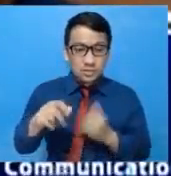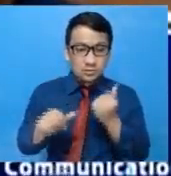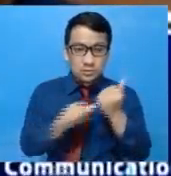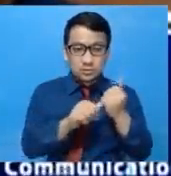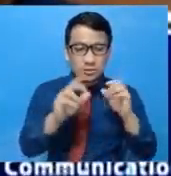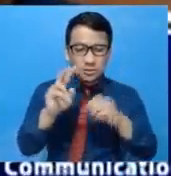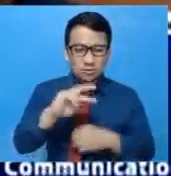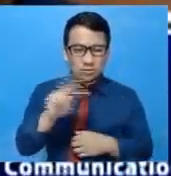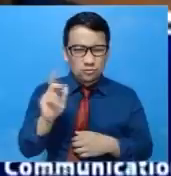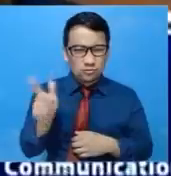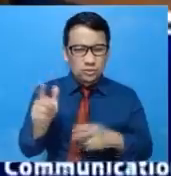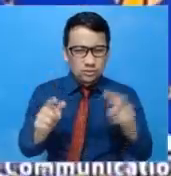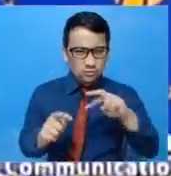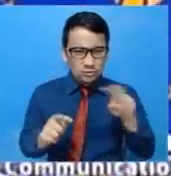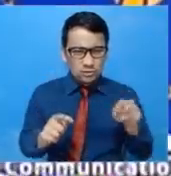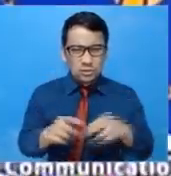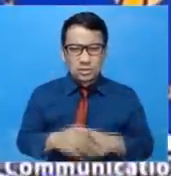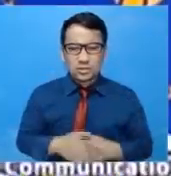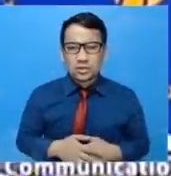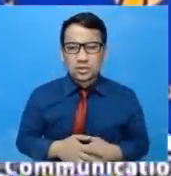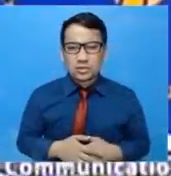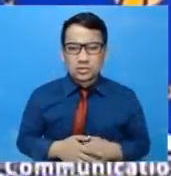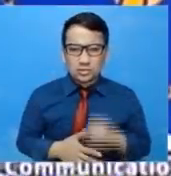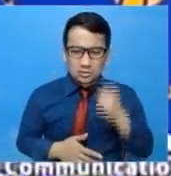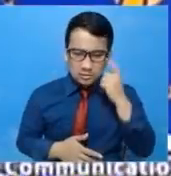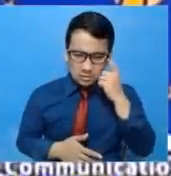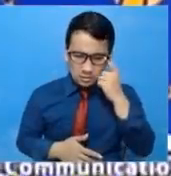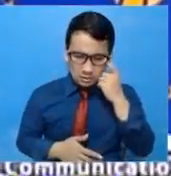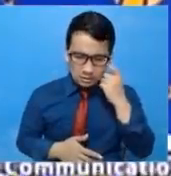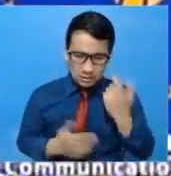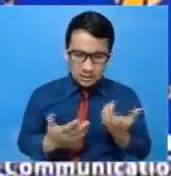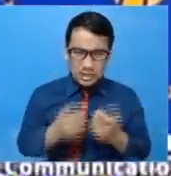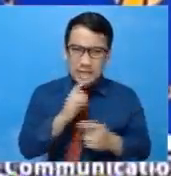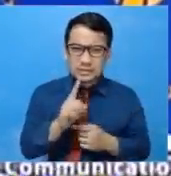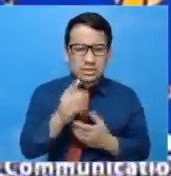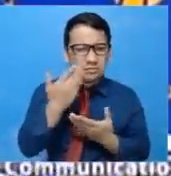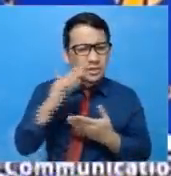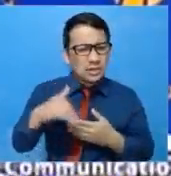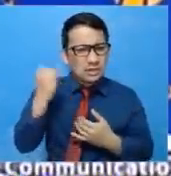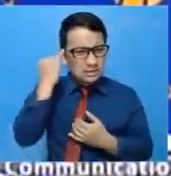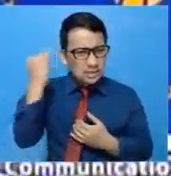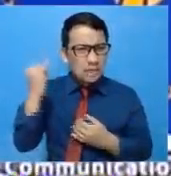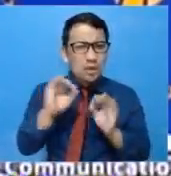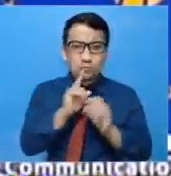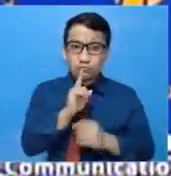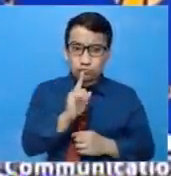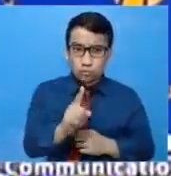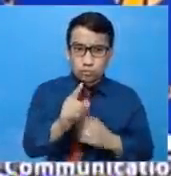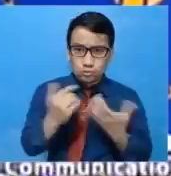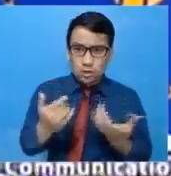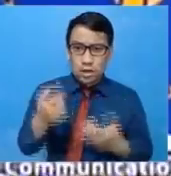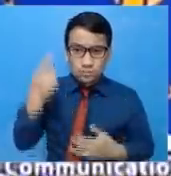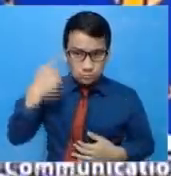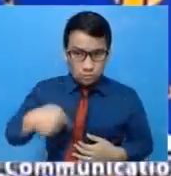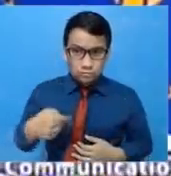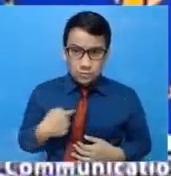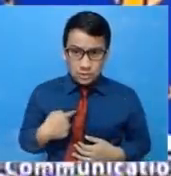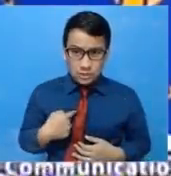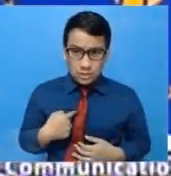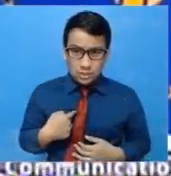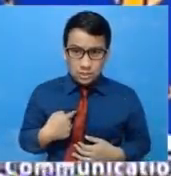elections. Sabi ko, it's not at all a bad idea. And if there is a space for me